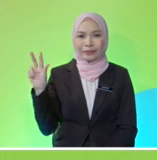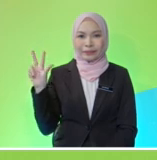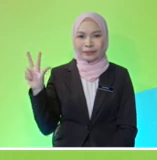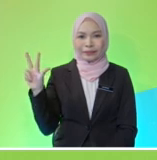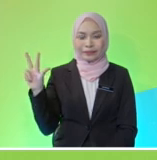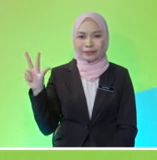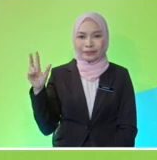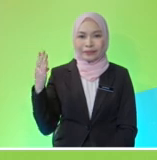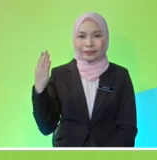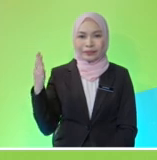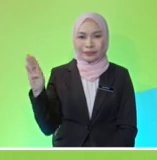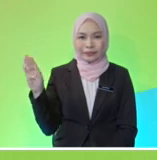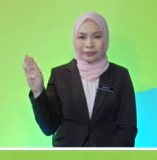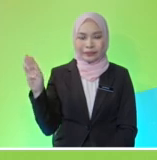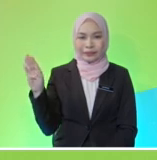13.